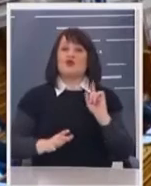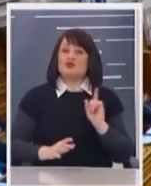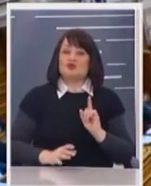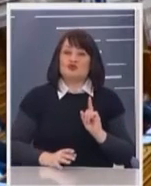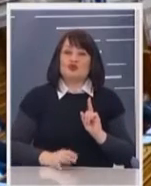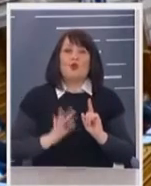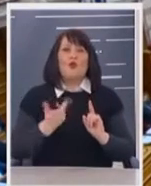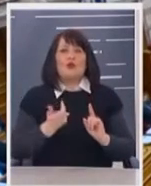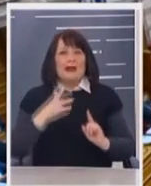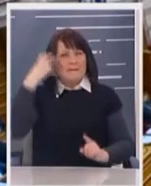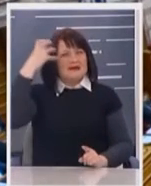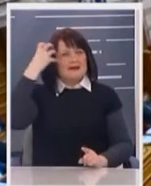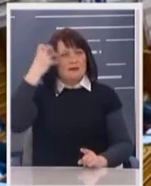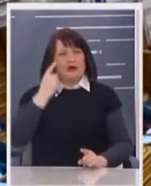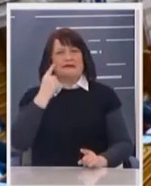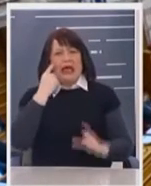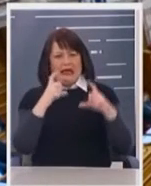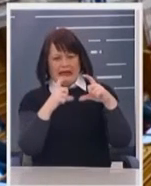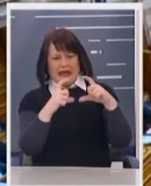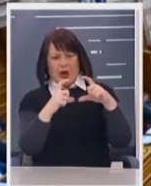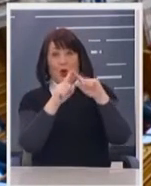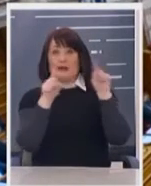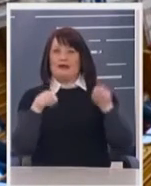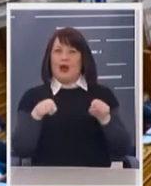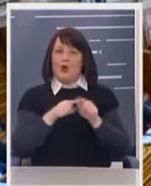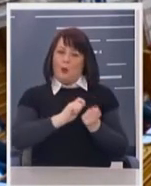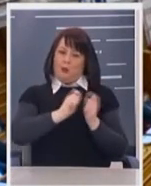τετραγωνίσαμε κανέναν κύκλο. Υπάρχει εξήγηση για το πώς έγινε αυτό.